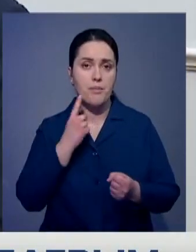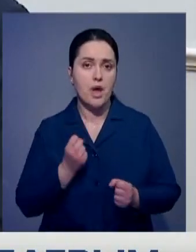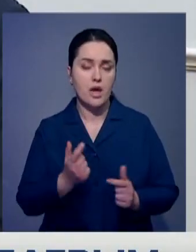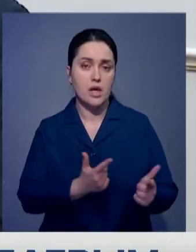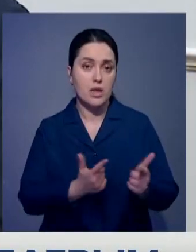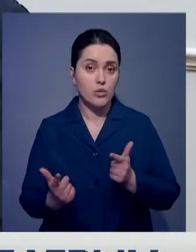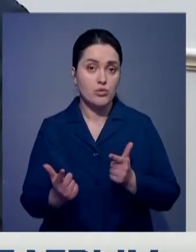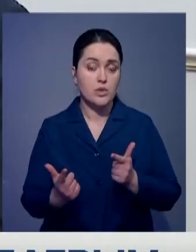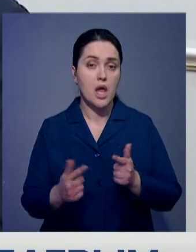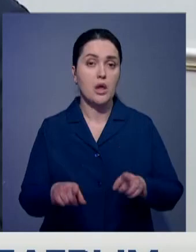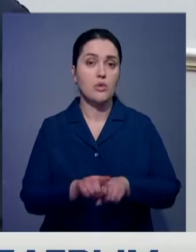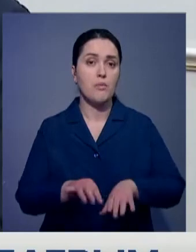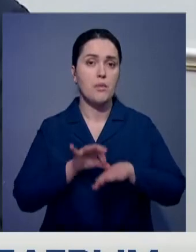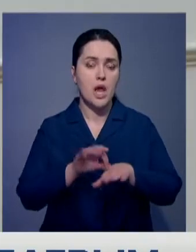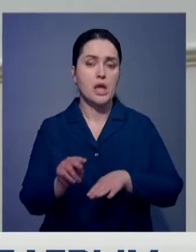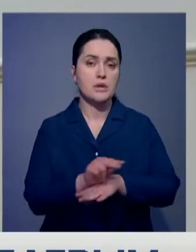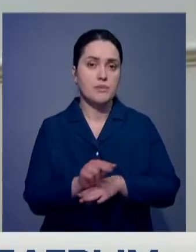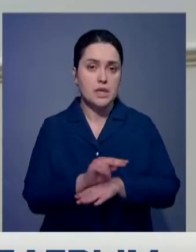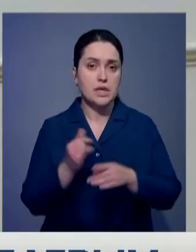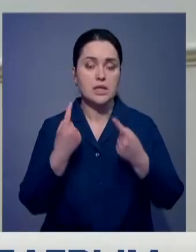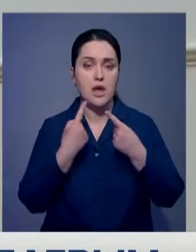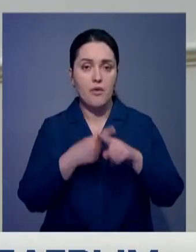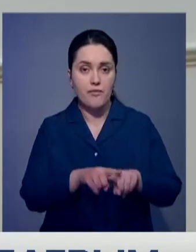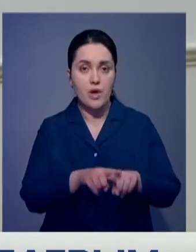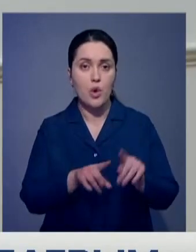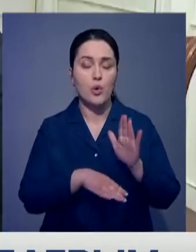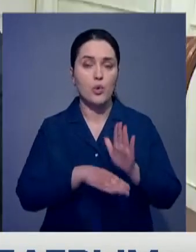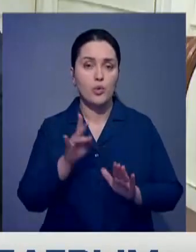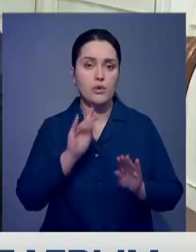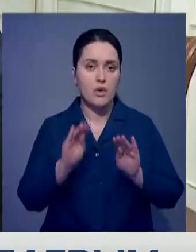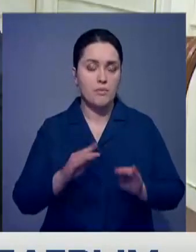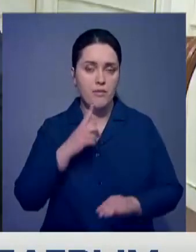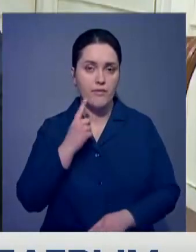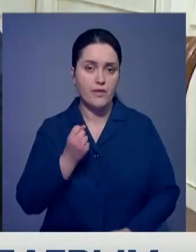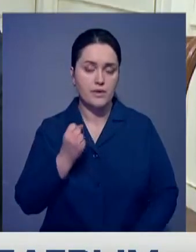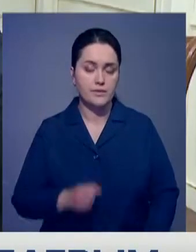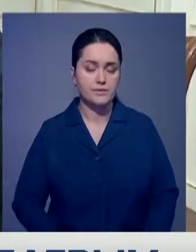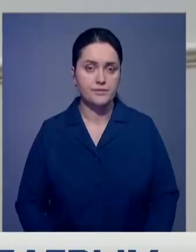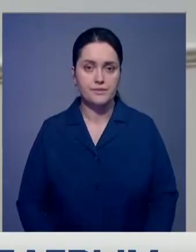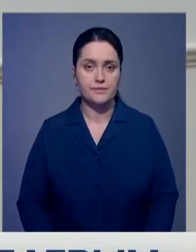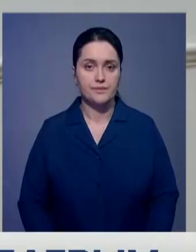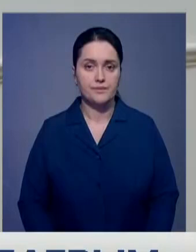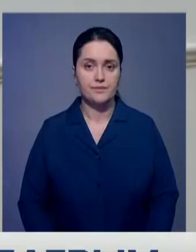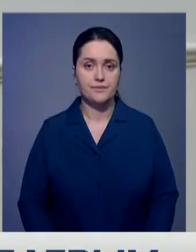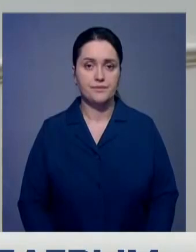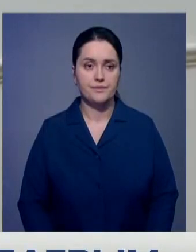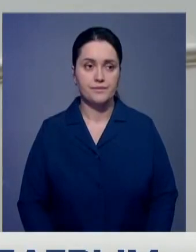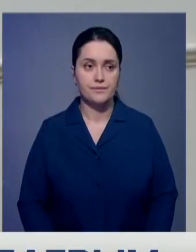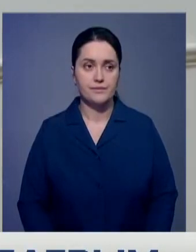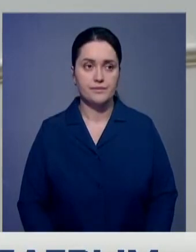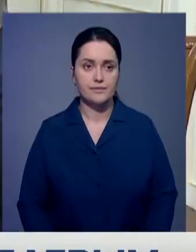боеготовности армии, а также проведения модернизации технологического совершенствования вооруженных сил страны.